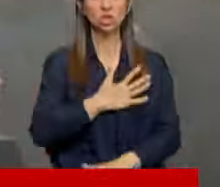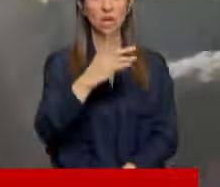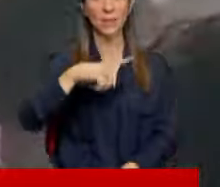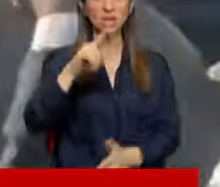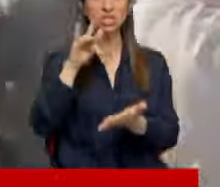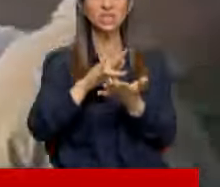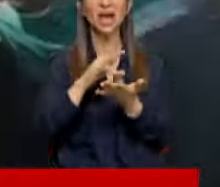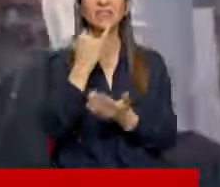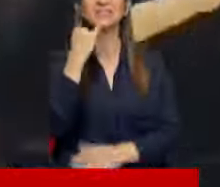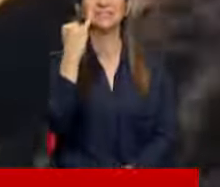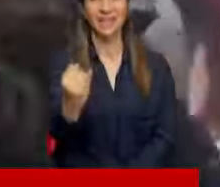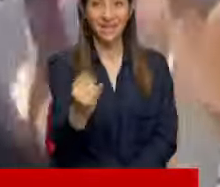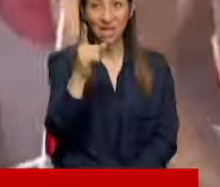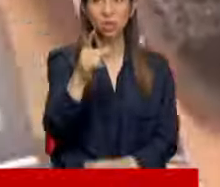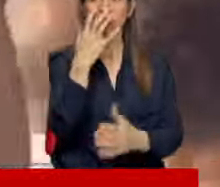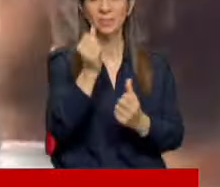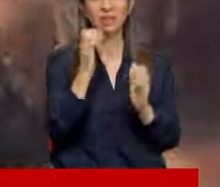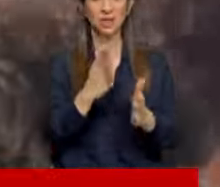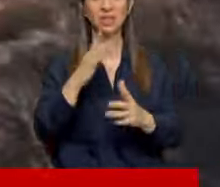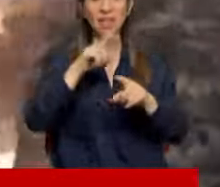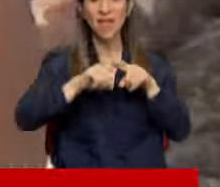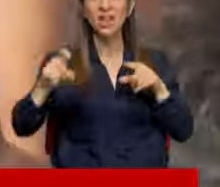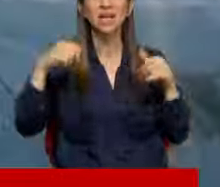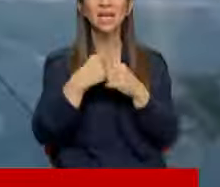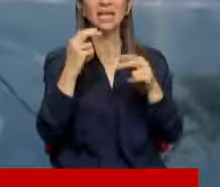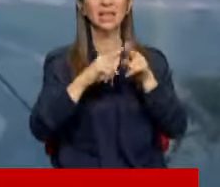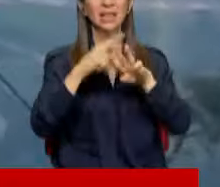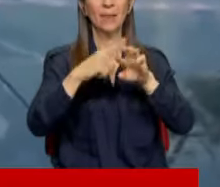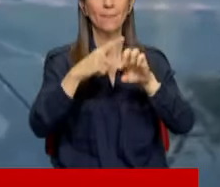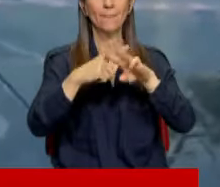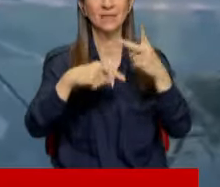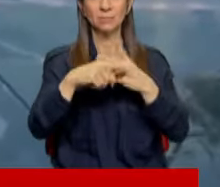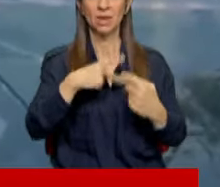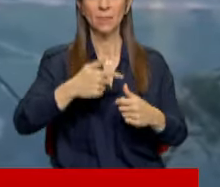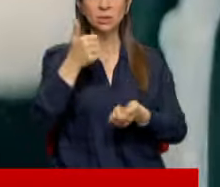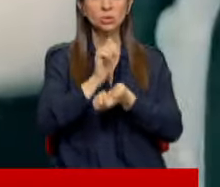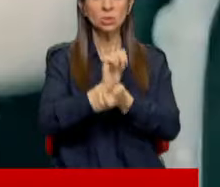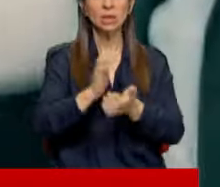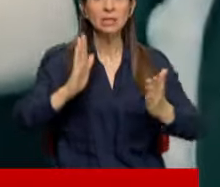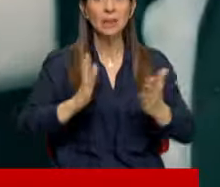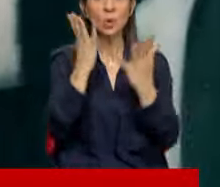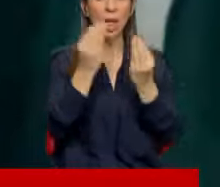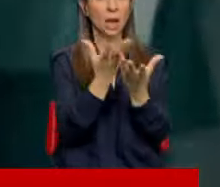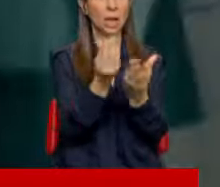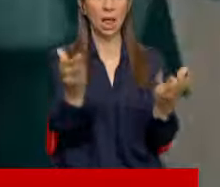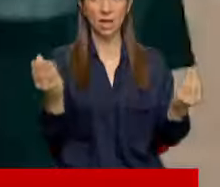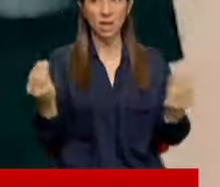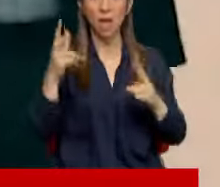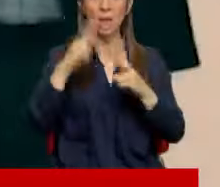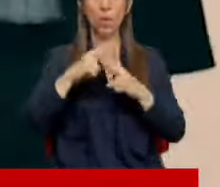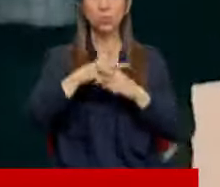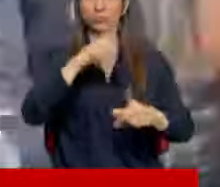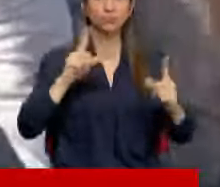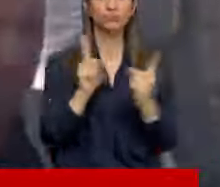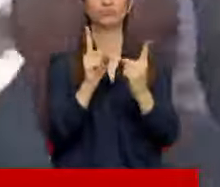CHP'lilerin cezaevi ziyareti de nöbeti de sürüyor. Teleferik kazasında Kepez Belediye Başkanı'nın tutuklanmasına tepki gösteren kalabalıkla emniyet